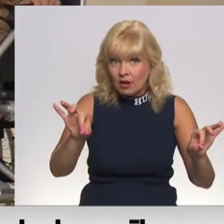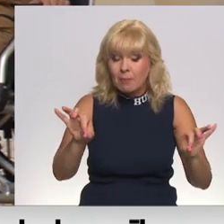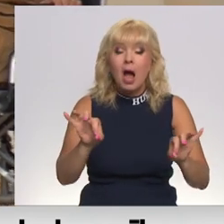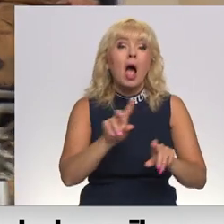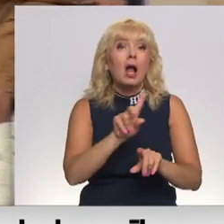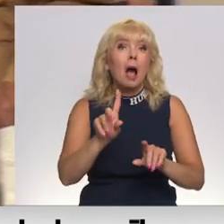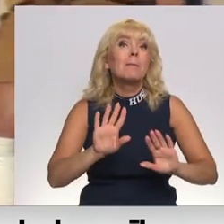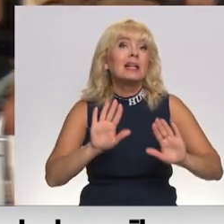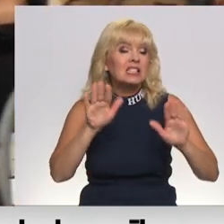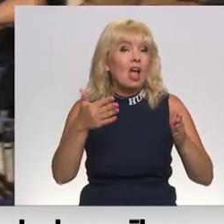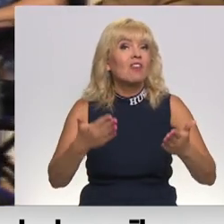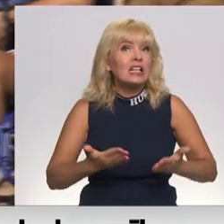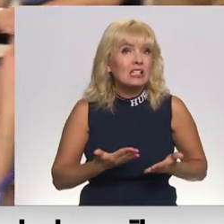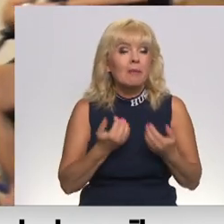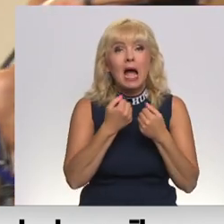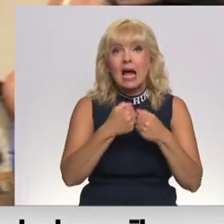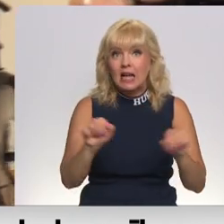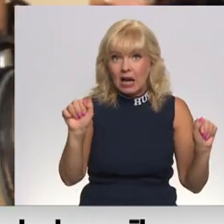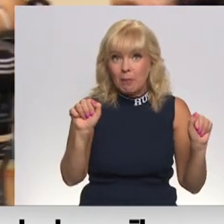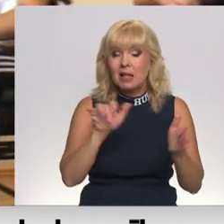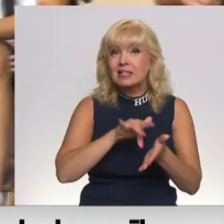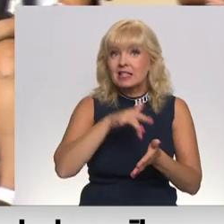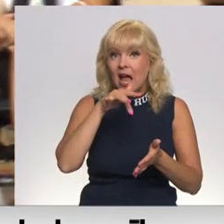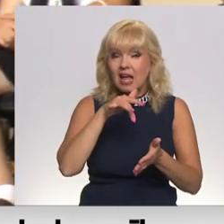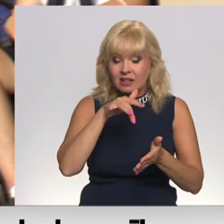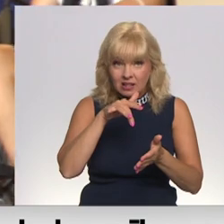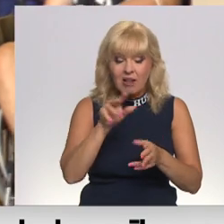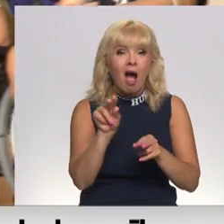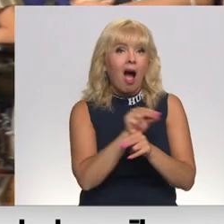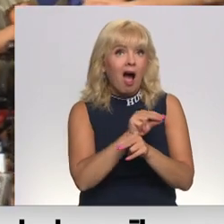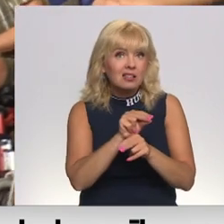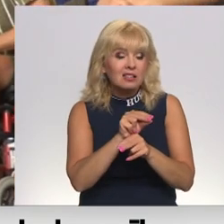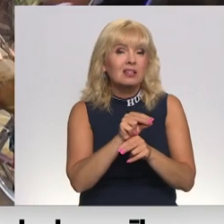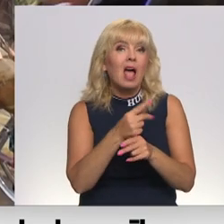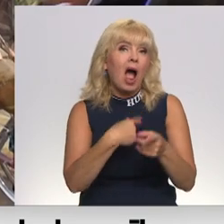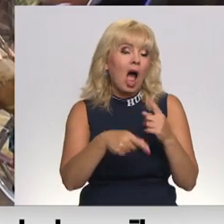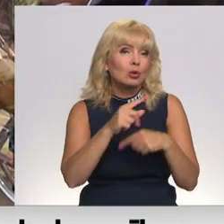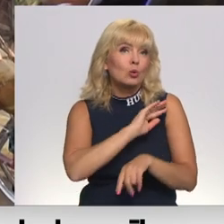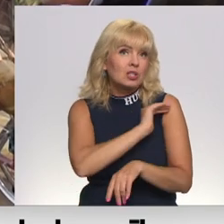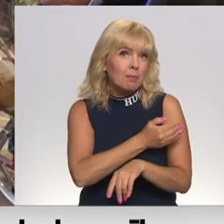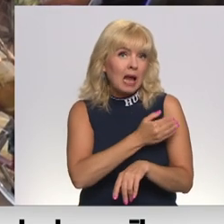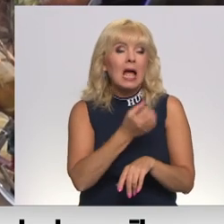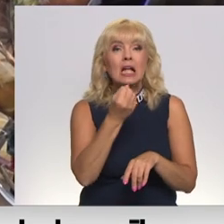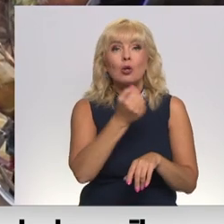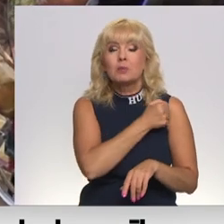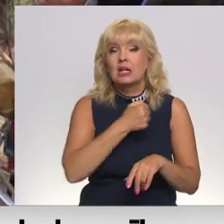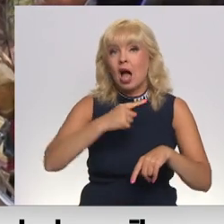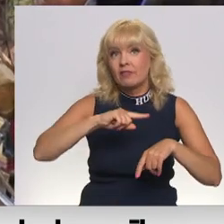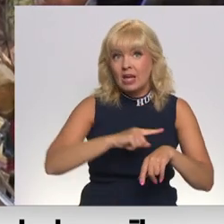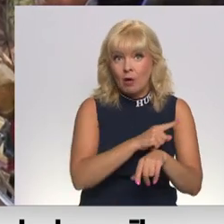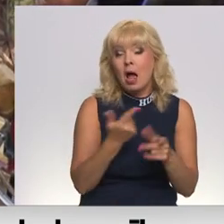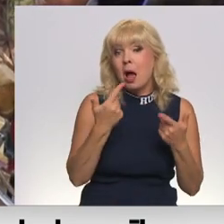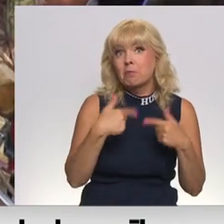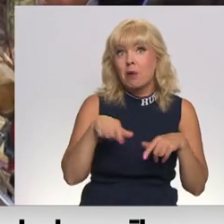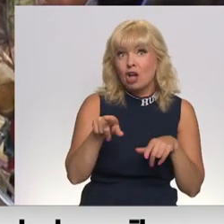kuriem izdevies izdzīvot, rehabilitācijas centrā atgūst spēkus. Kā teica 12 ievainotie karavīri, kuri pašreiz atrodas